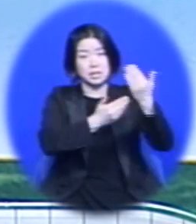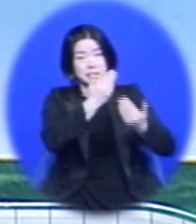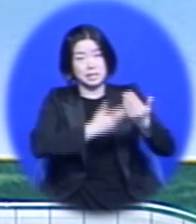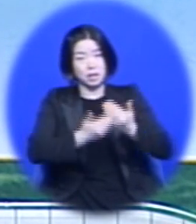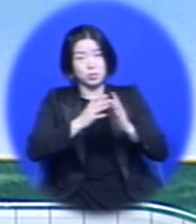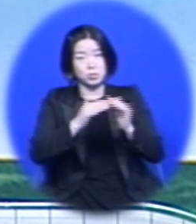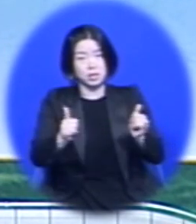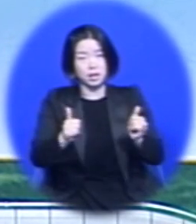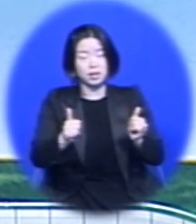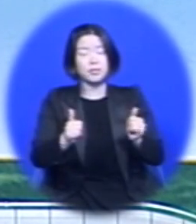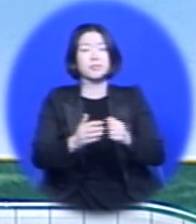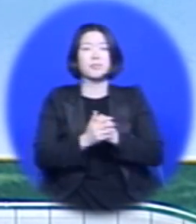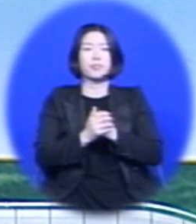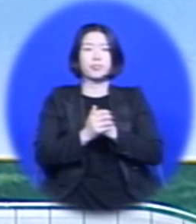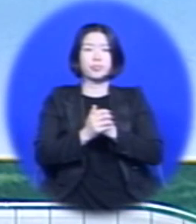상속자의